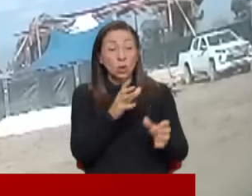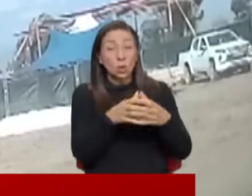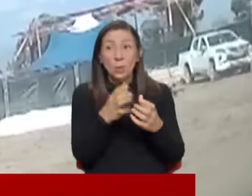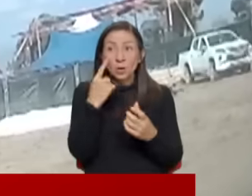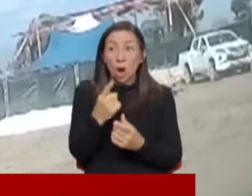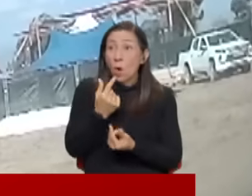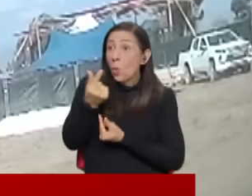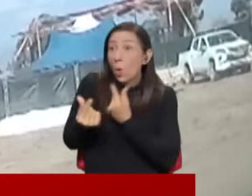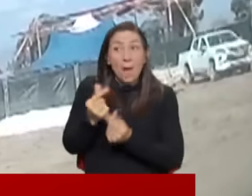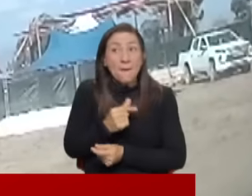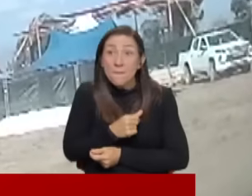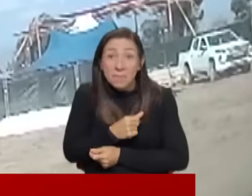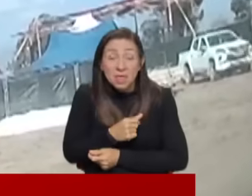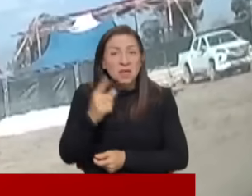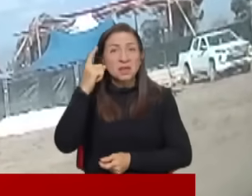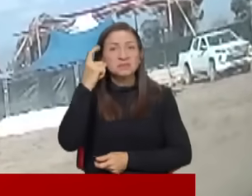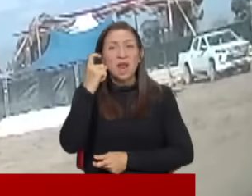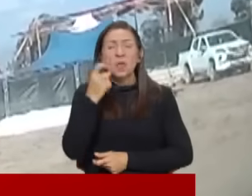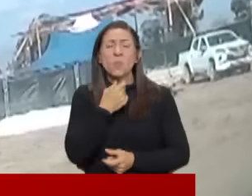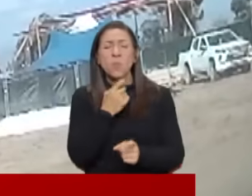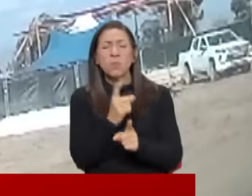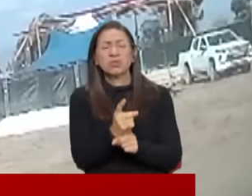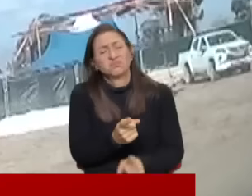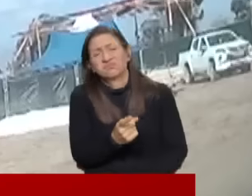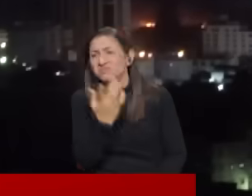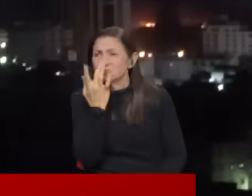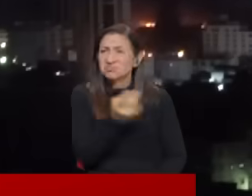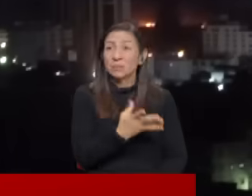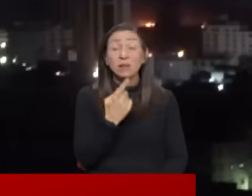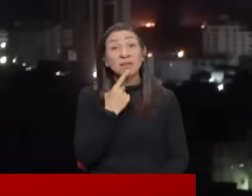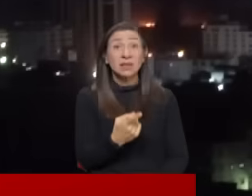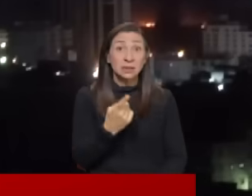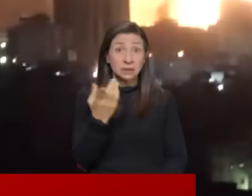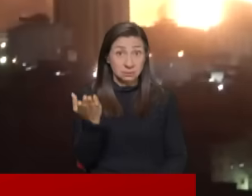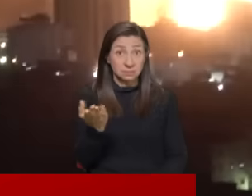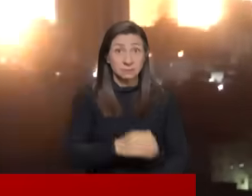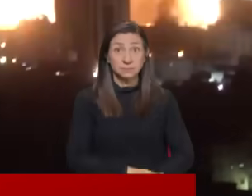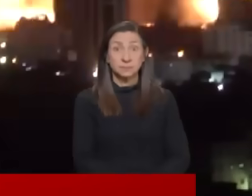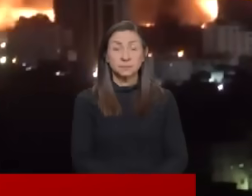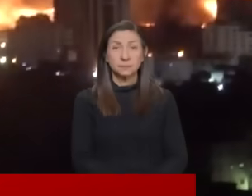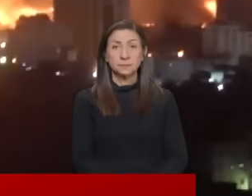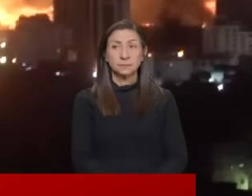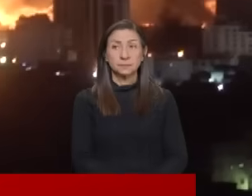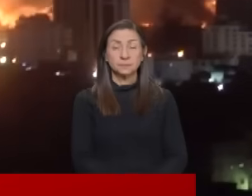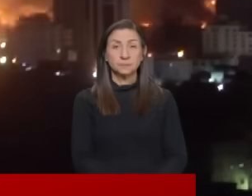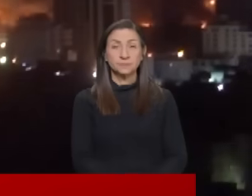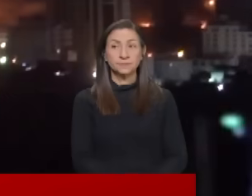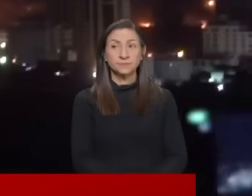gruplara karşı uyardığı, ancak İsrailli muhataplarının bunu dikkate almadığı öne sürüldü.